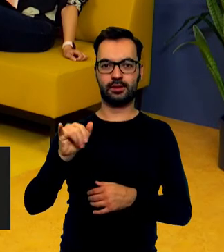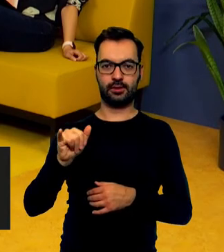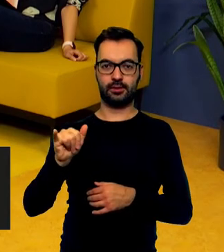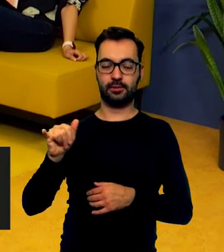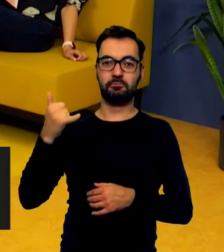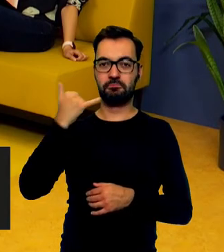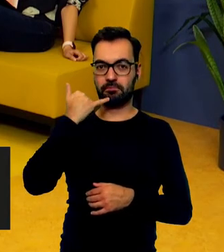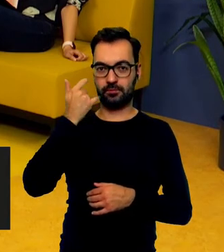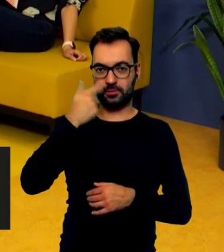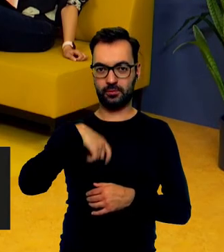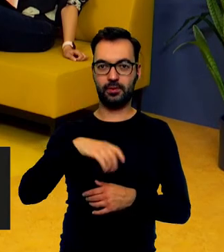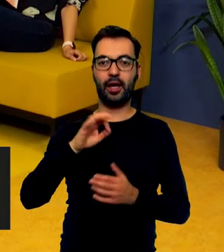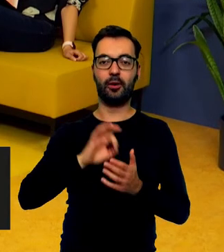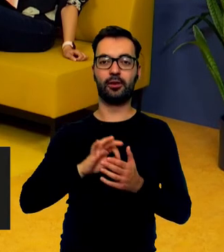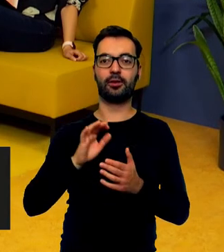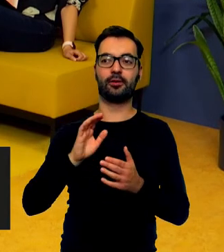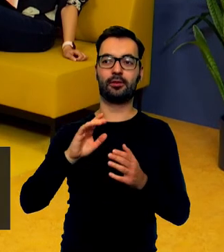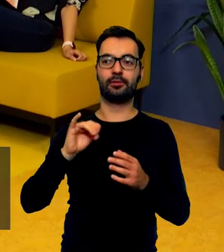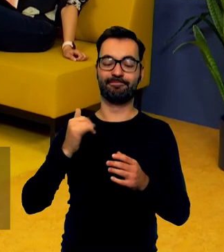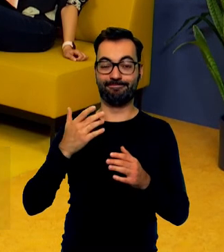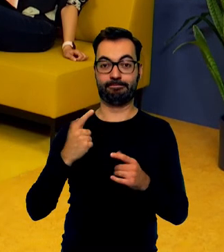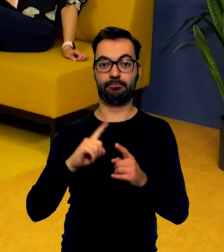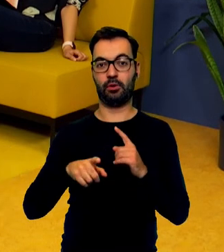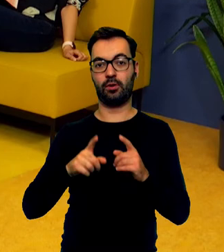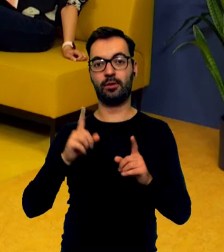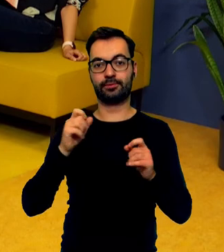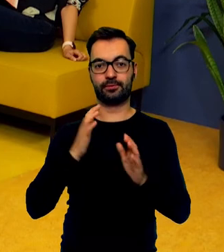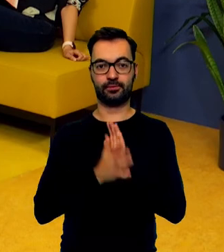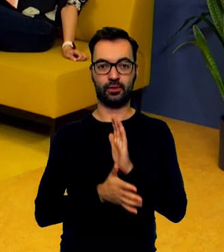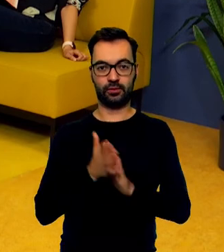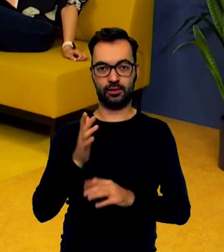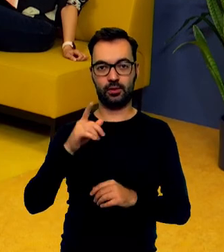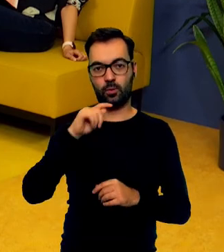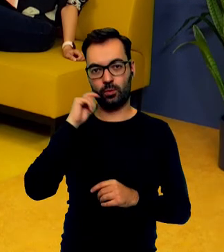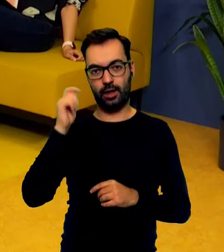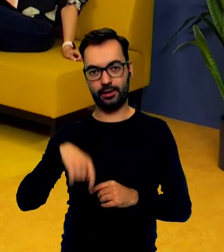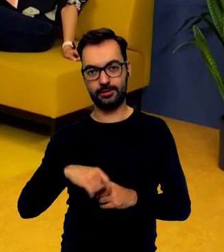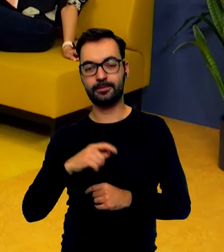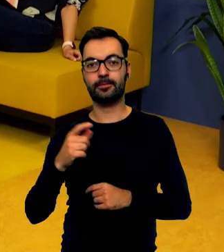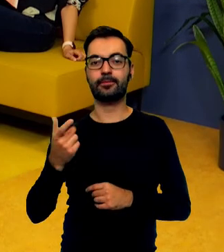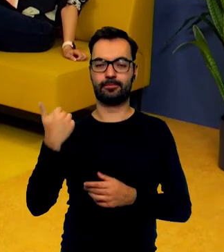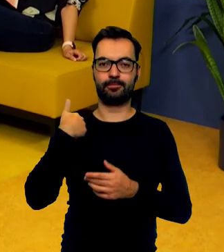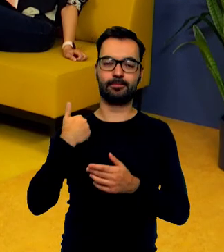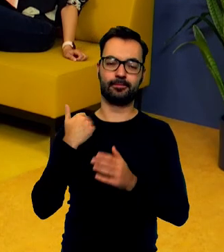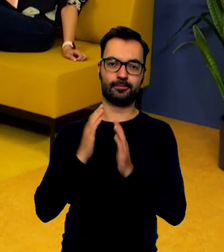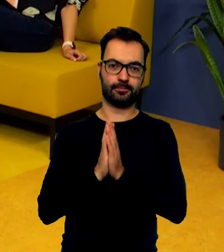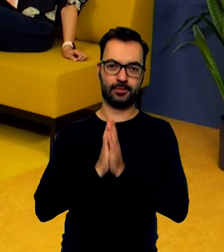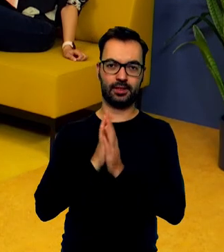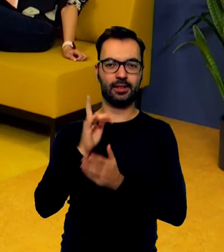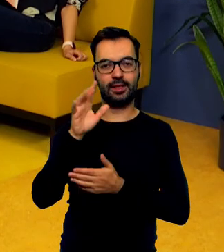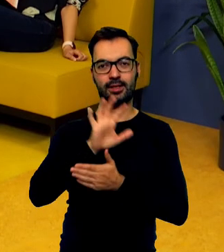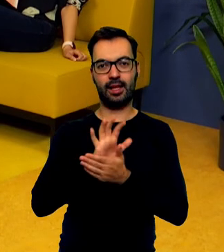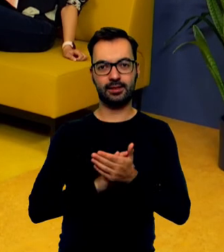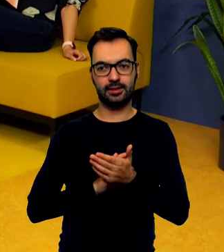po tym, jak wybuchła wojna i poprosił mnie o tekst,